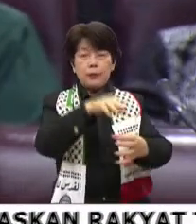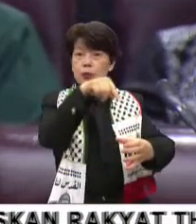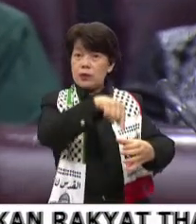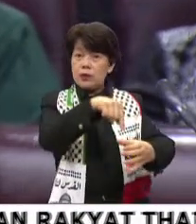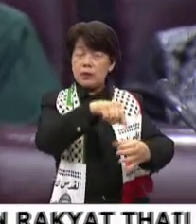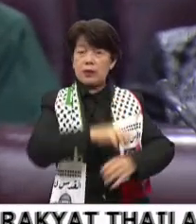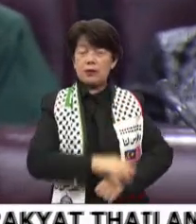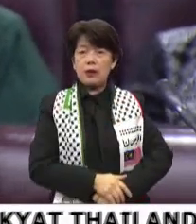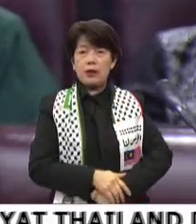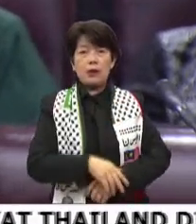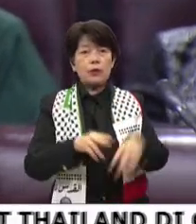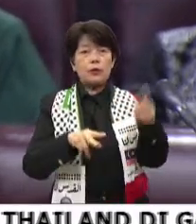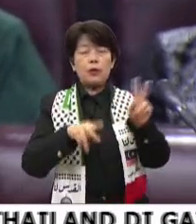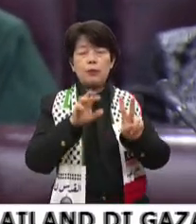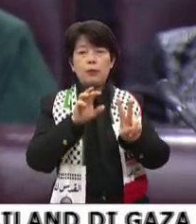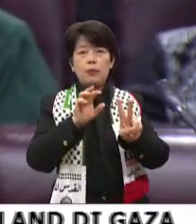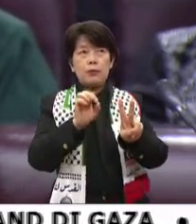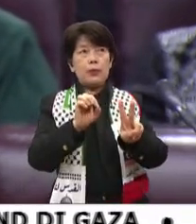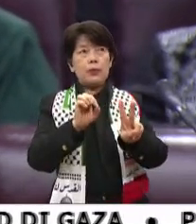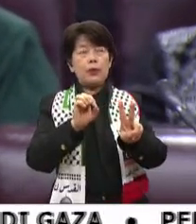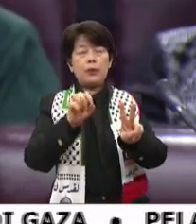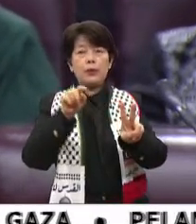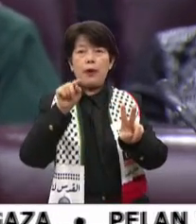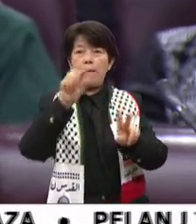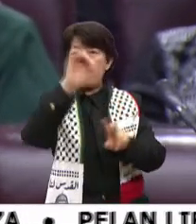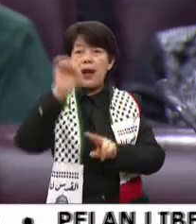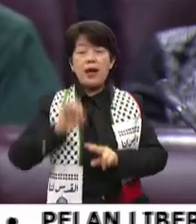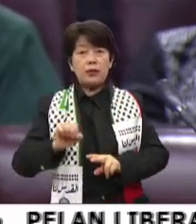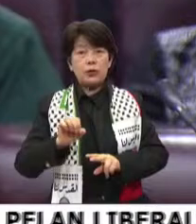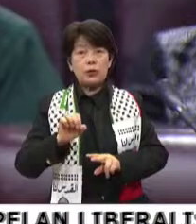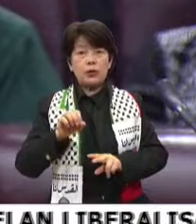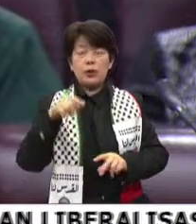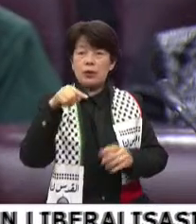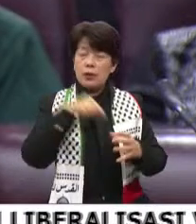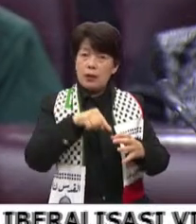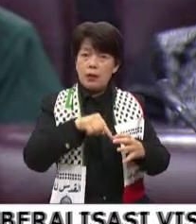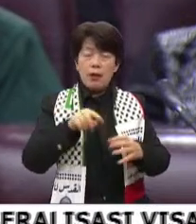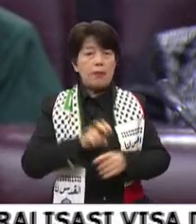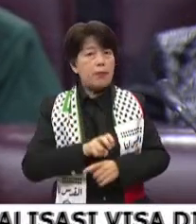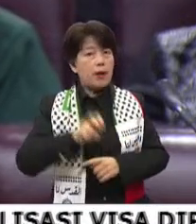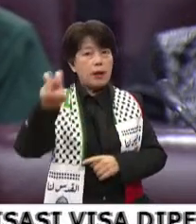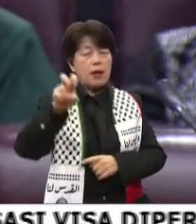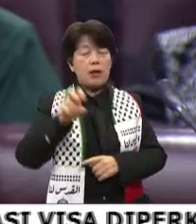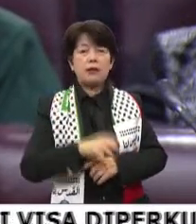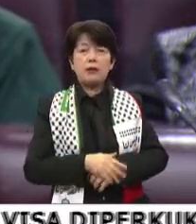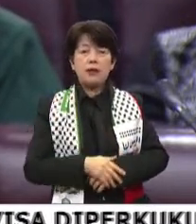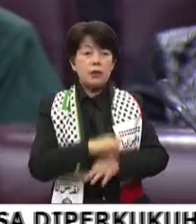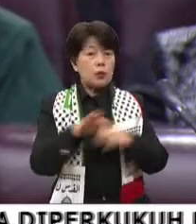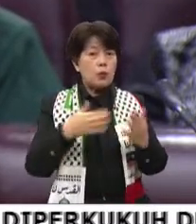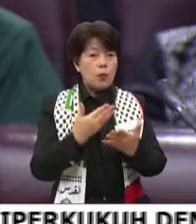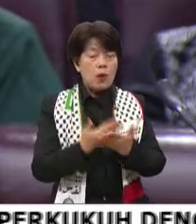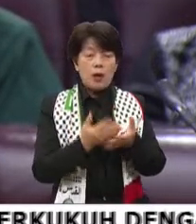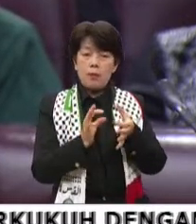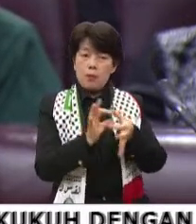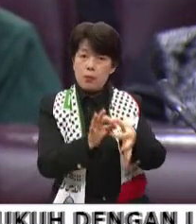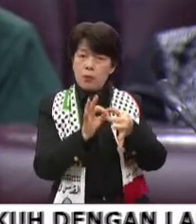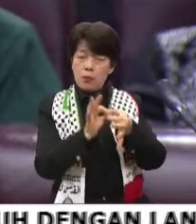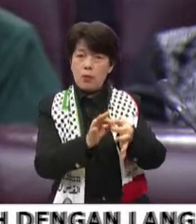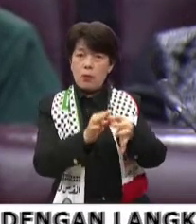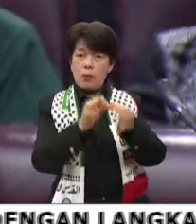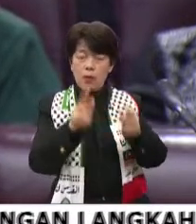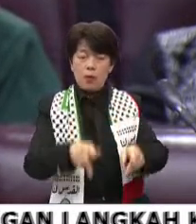sebenak ada 21% Syarikat berdaftar dalam pengangkutan dan penyimpanan yang dimiliki oleh Bumiputera